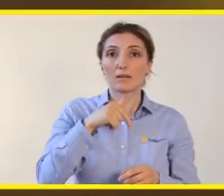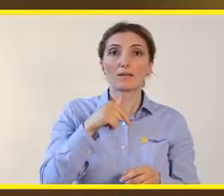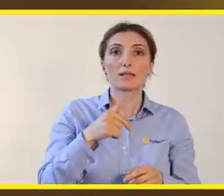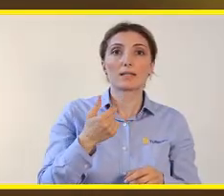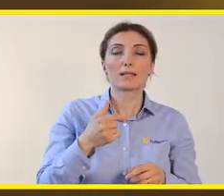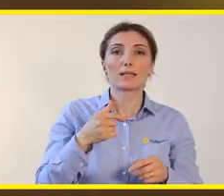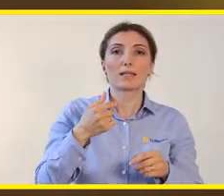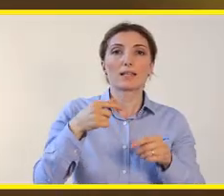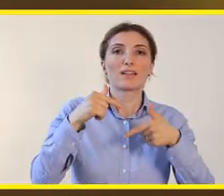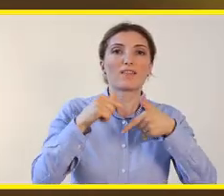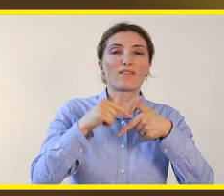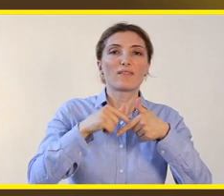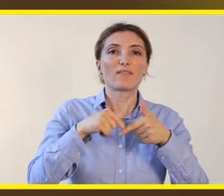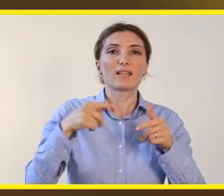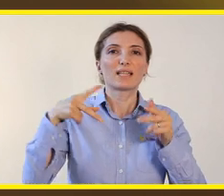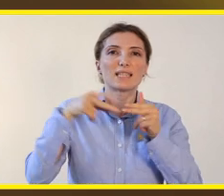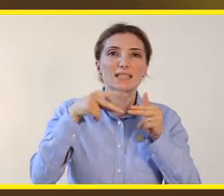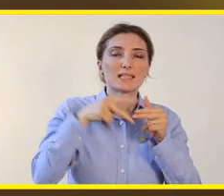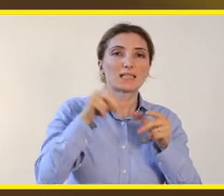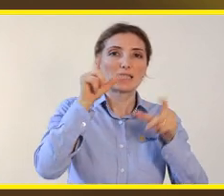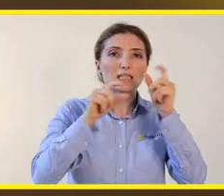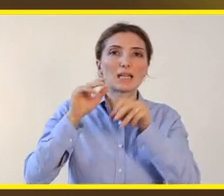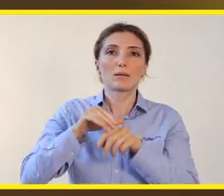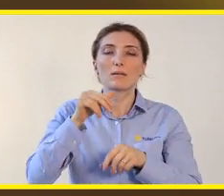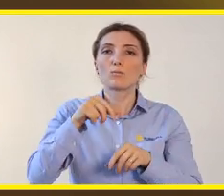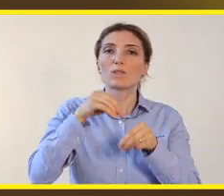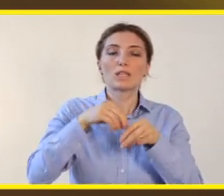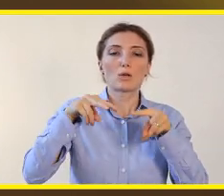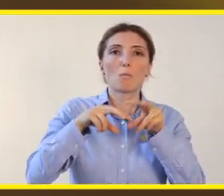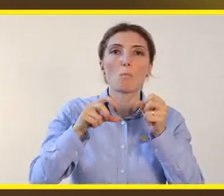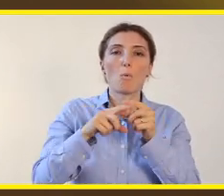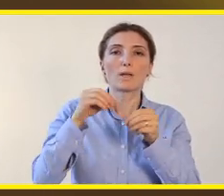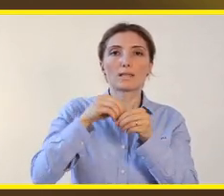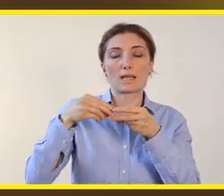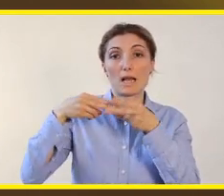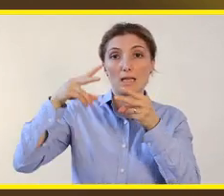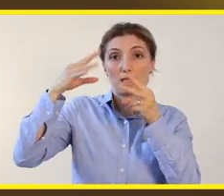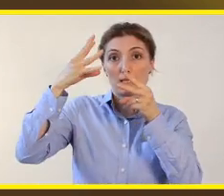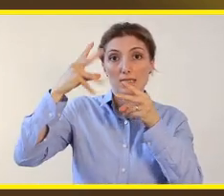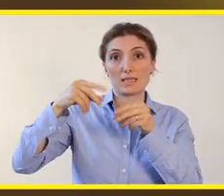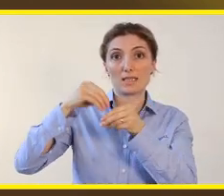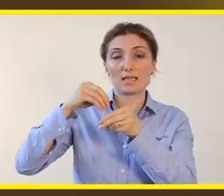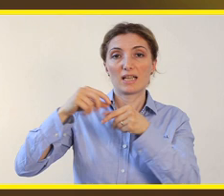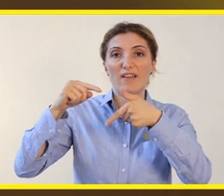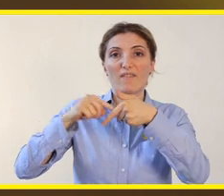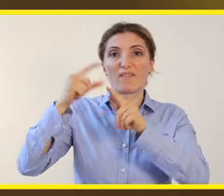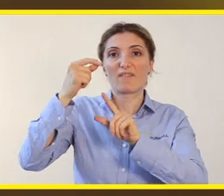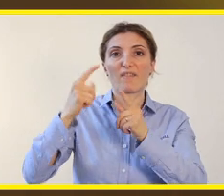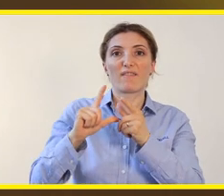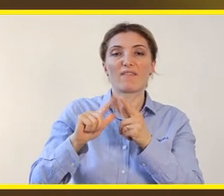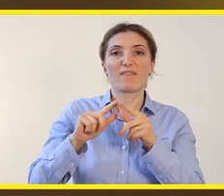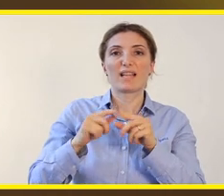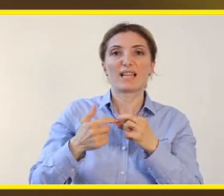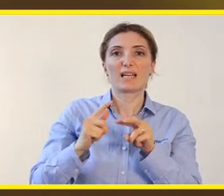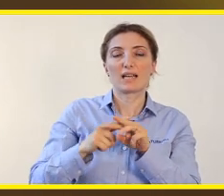Cihazınız ile filtreli çekimler yapabilirsiniz. Bunun için mod tuşunu tıklayarak açılan seçenekler arasından filtreleri